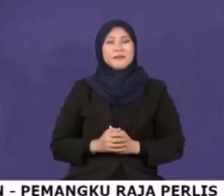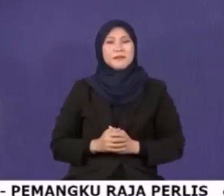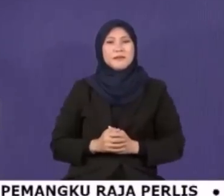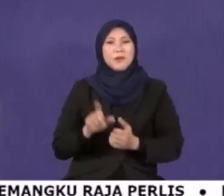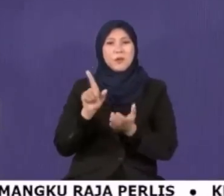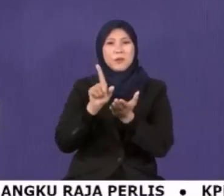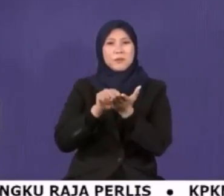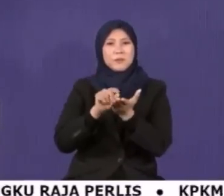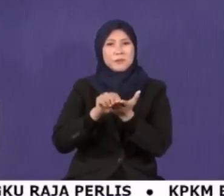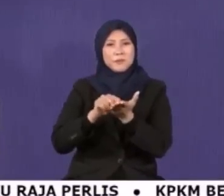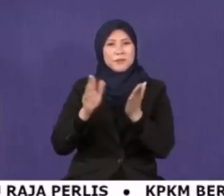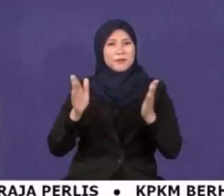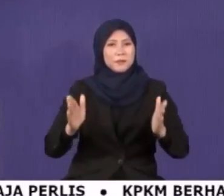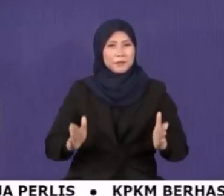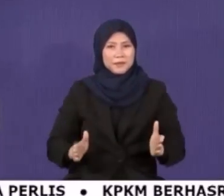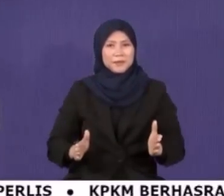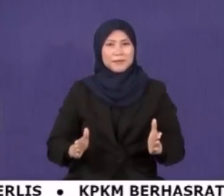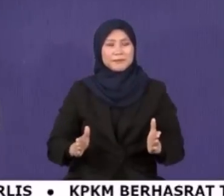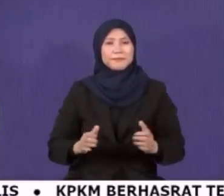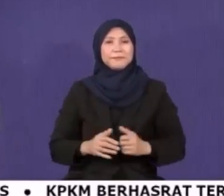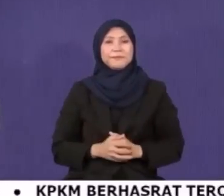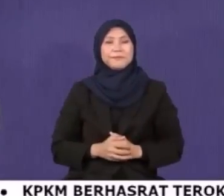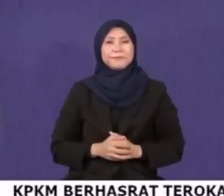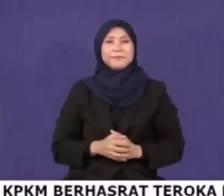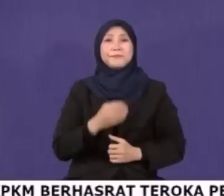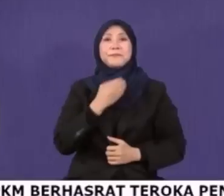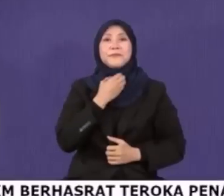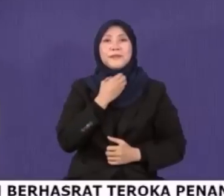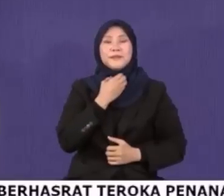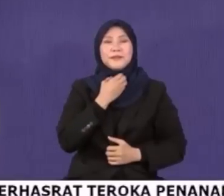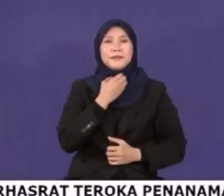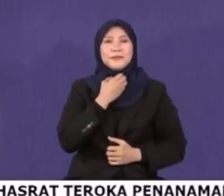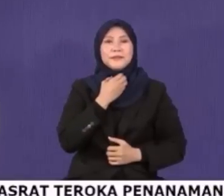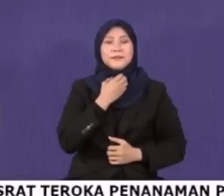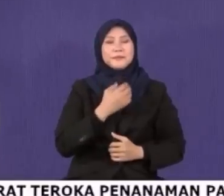para wartawan perak